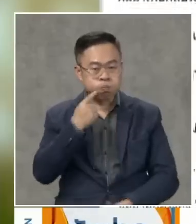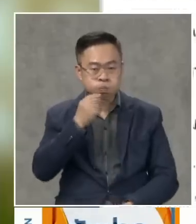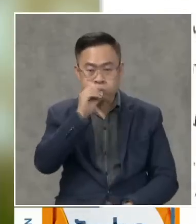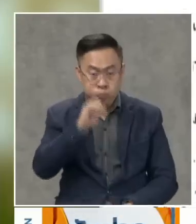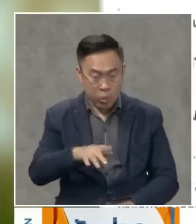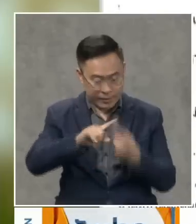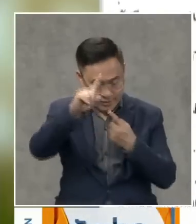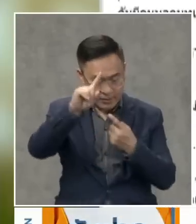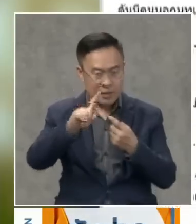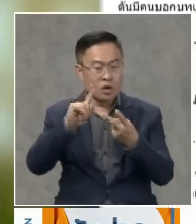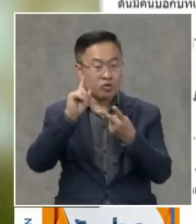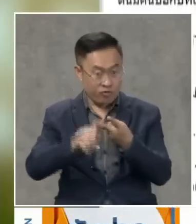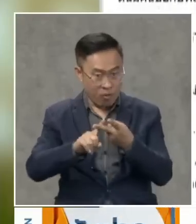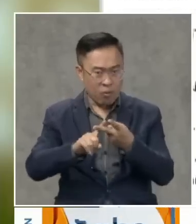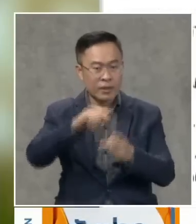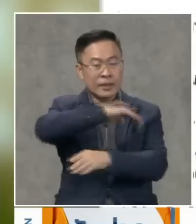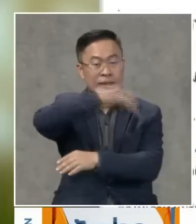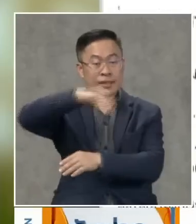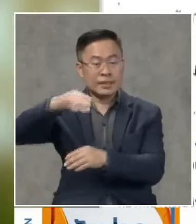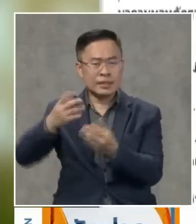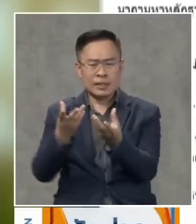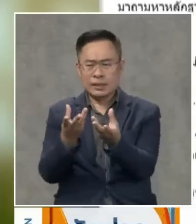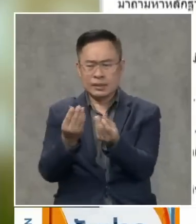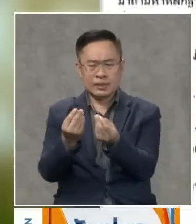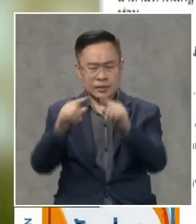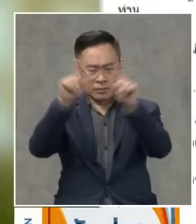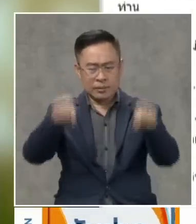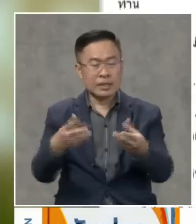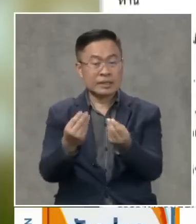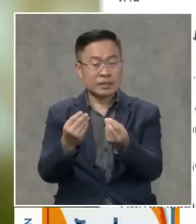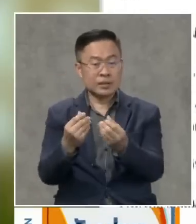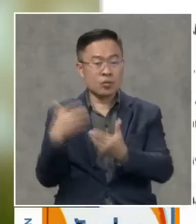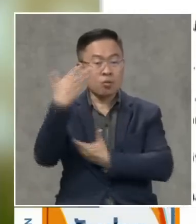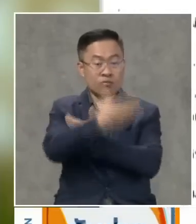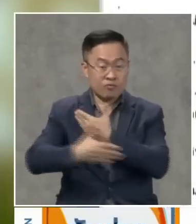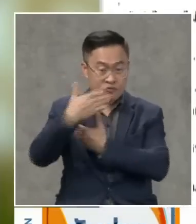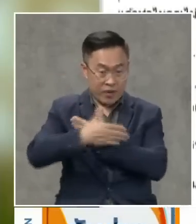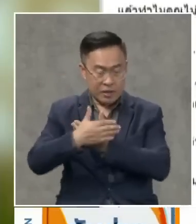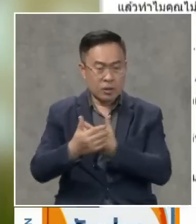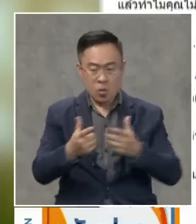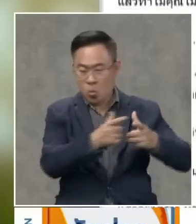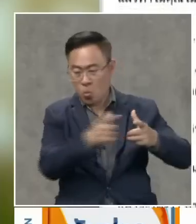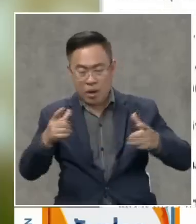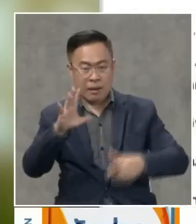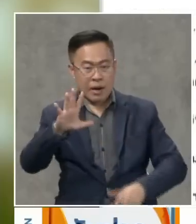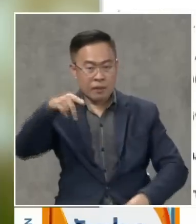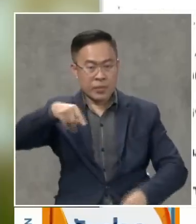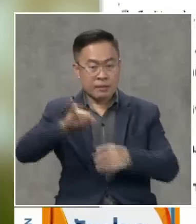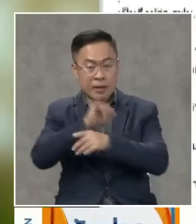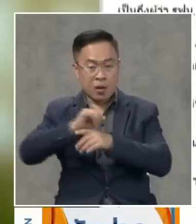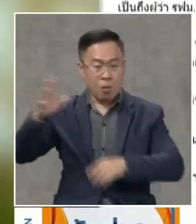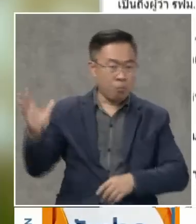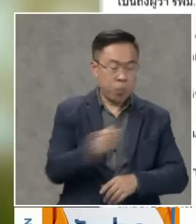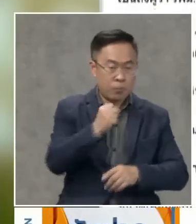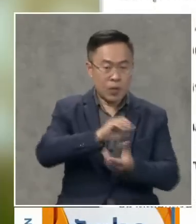คุณชูวิทย์บอกว่าอยากจะให้รอดูข้อมูลของผมว่าใครที่มันอมที่รถไฟไปได้ถึง 5,000 ไร่มันทำได้ยังไงถึง